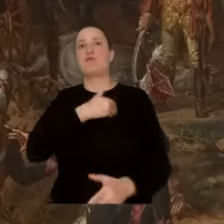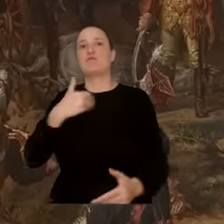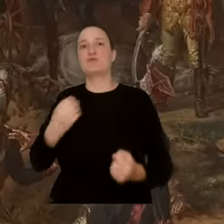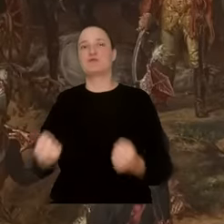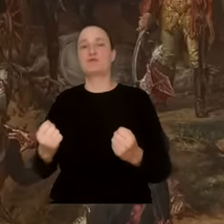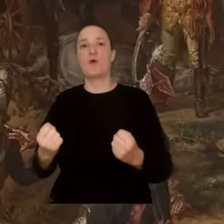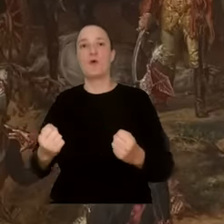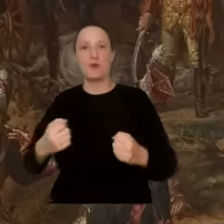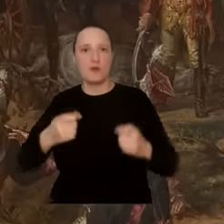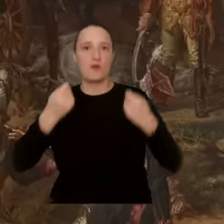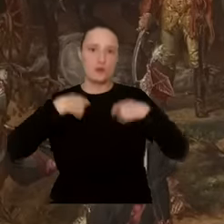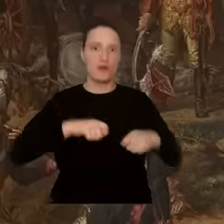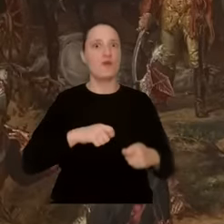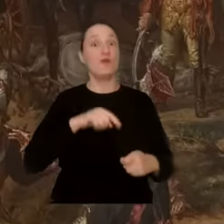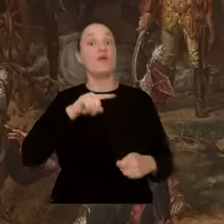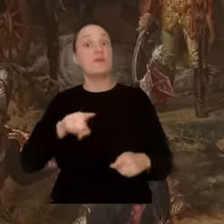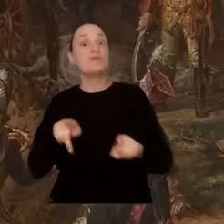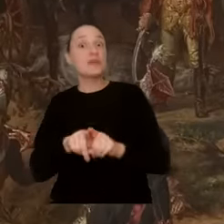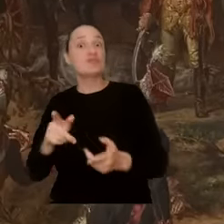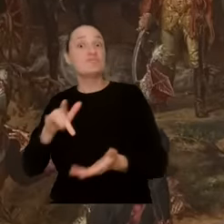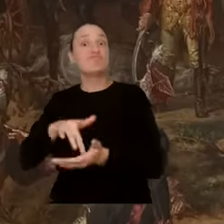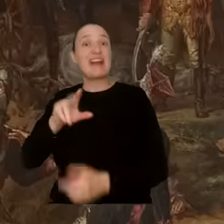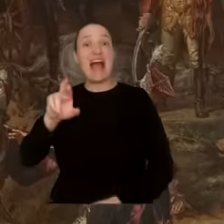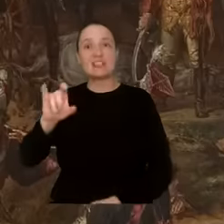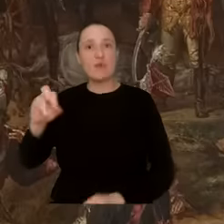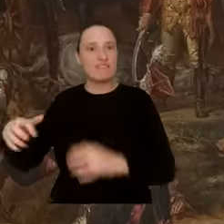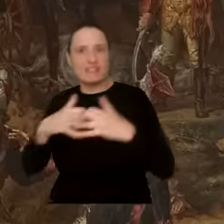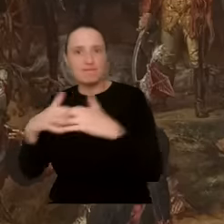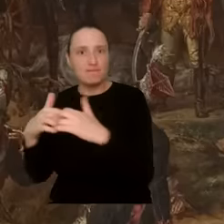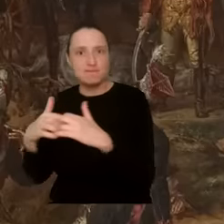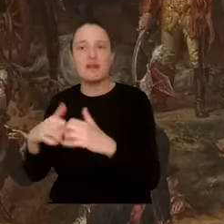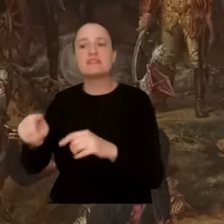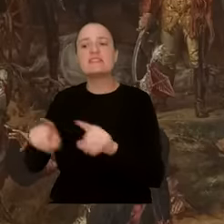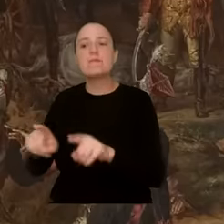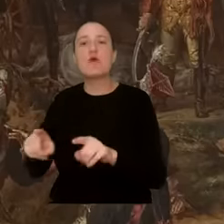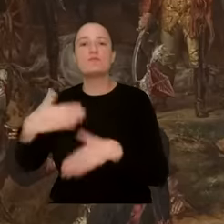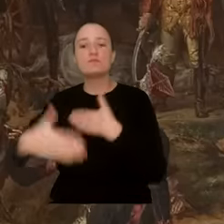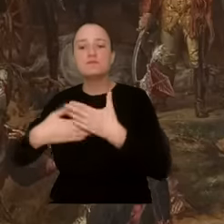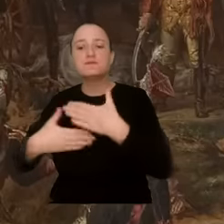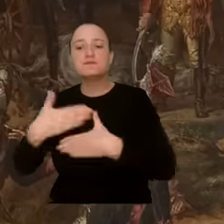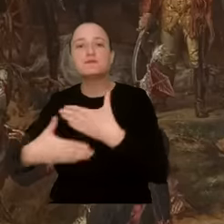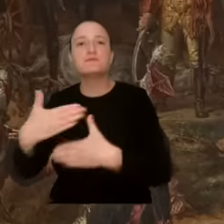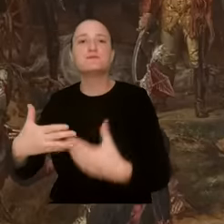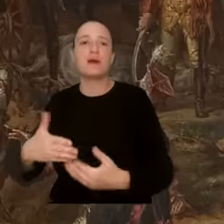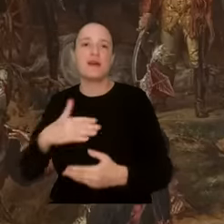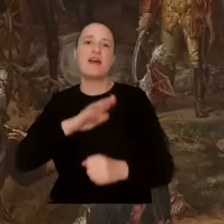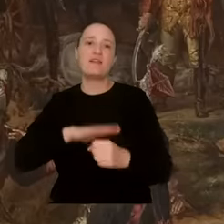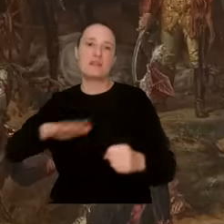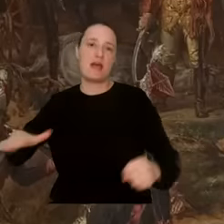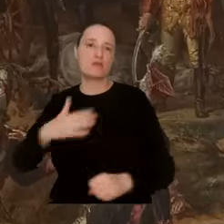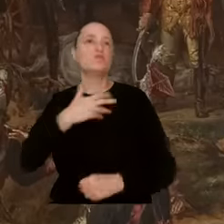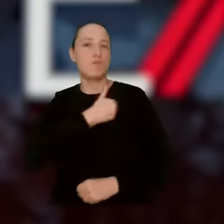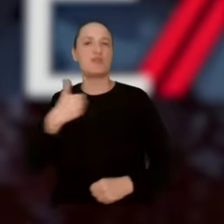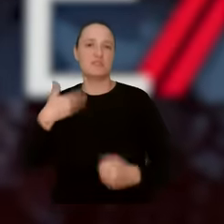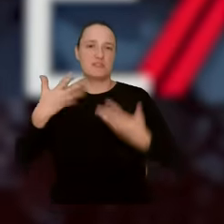śmiało powiedzieć, że symbolika bitwy racławickiej ukształtowała w znacznej mierze nowoczesny naród polski na progu XX